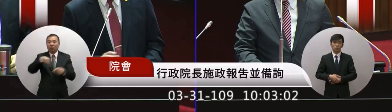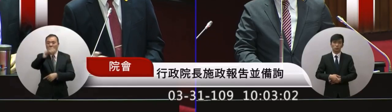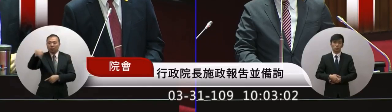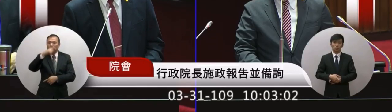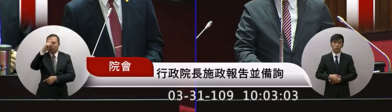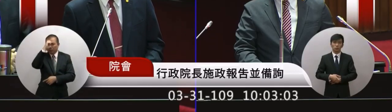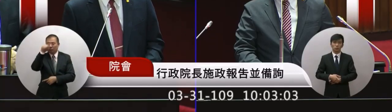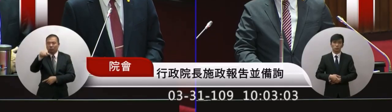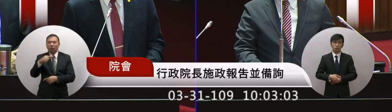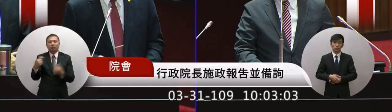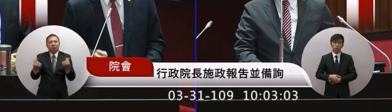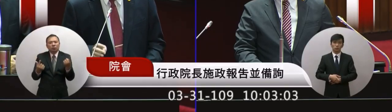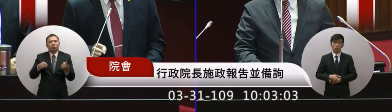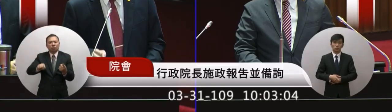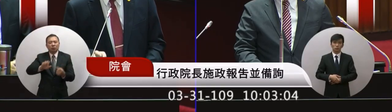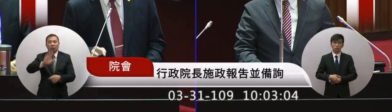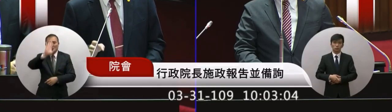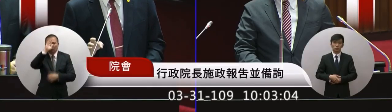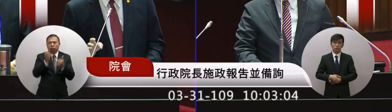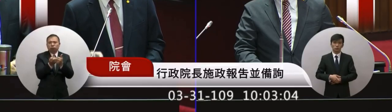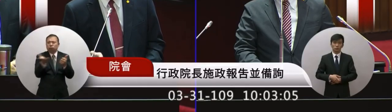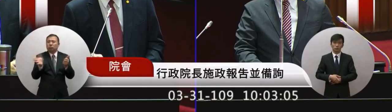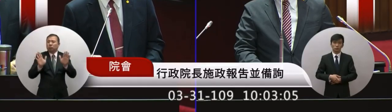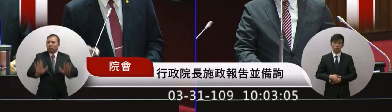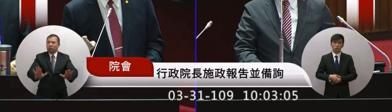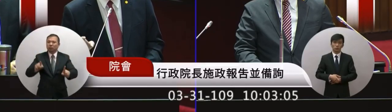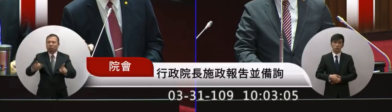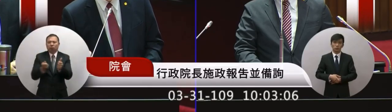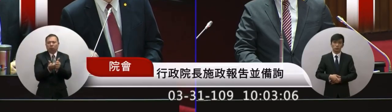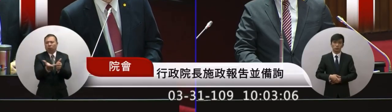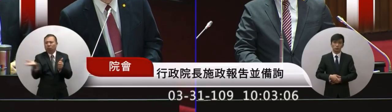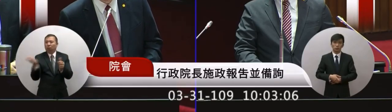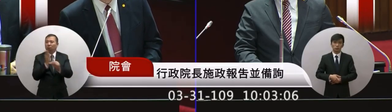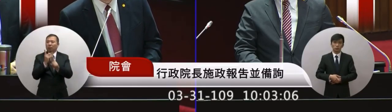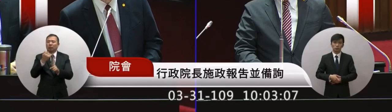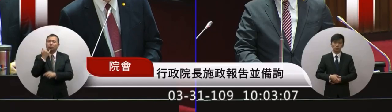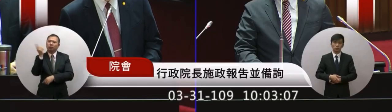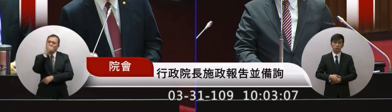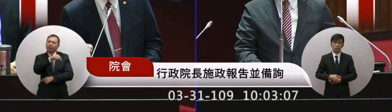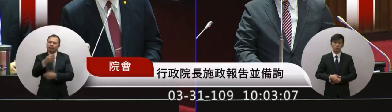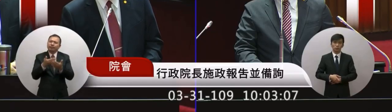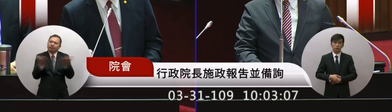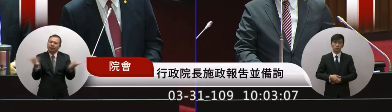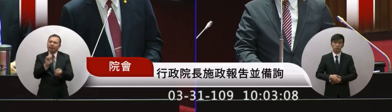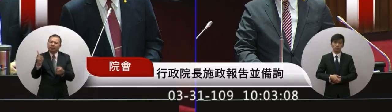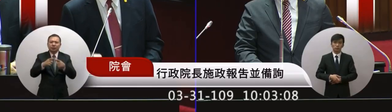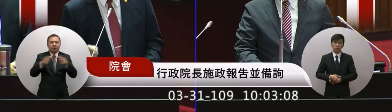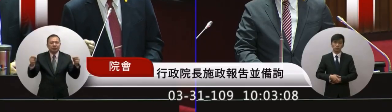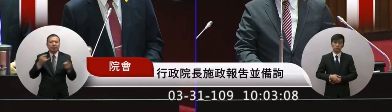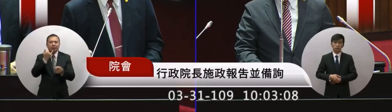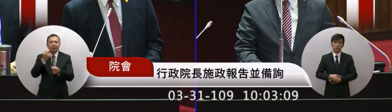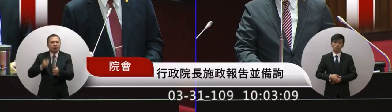是不是也能够来推一个刺激消费的折扣的部分？那